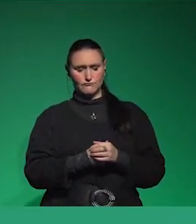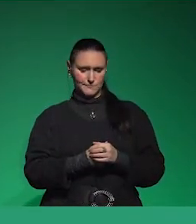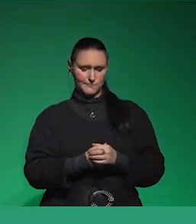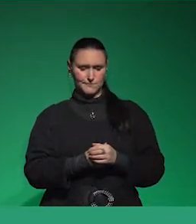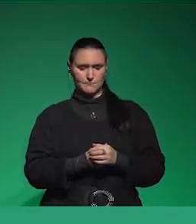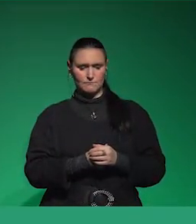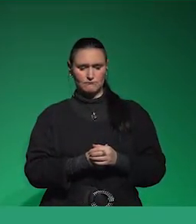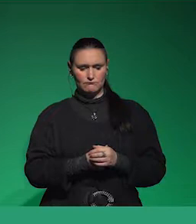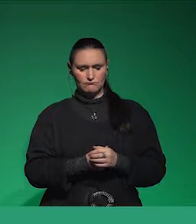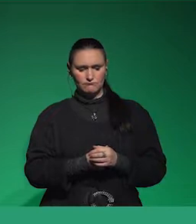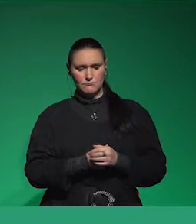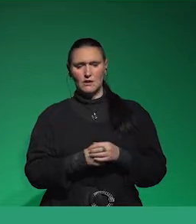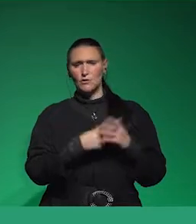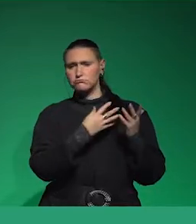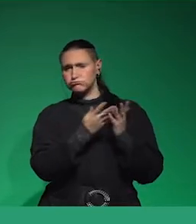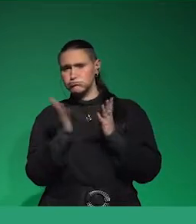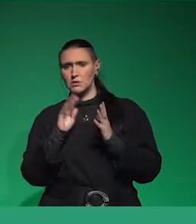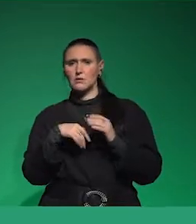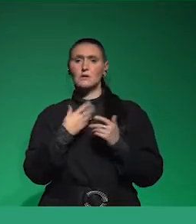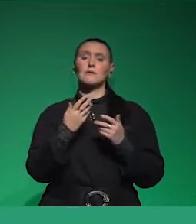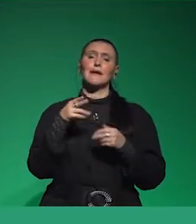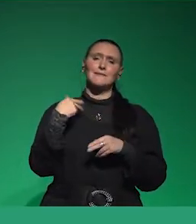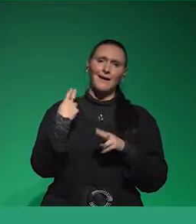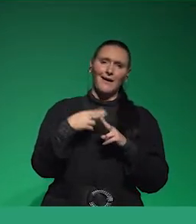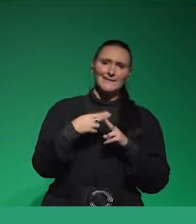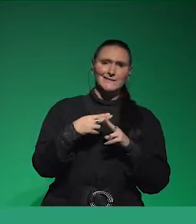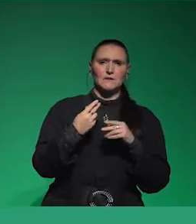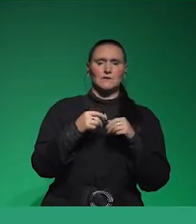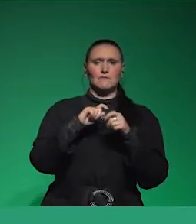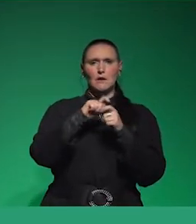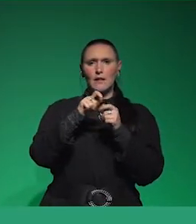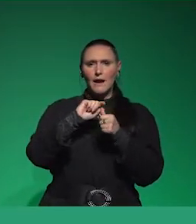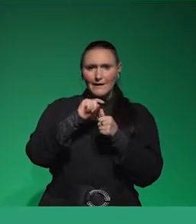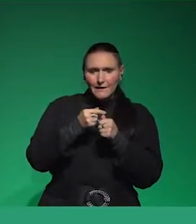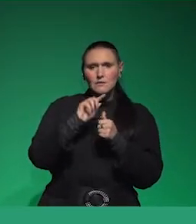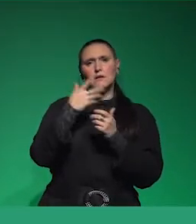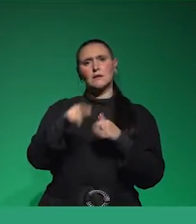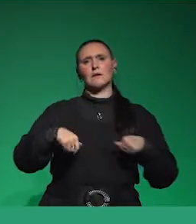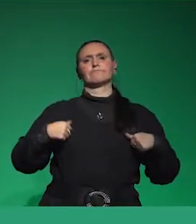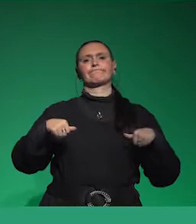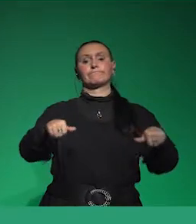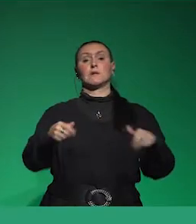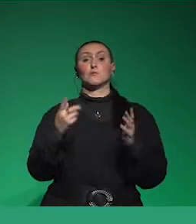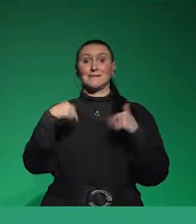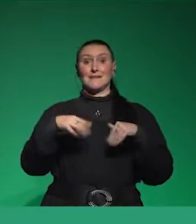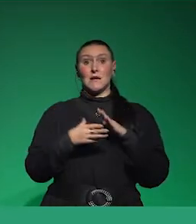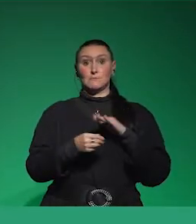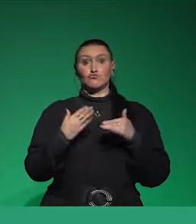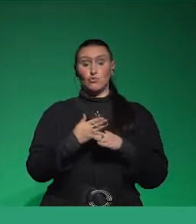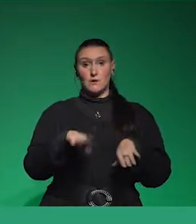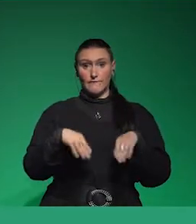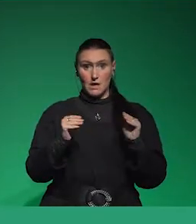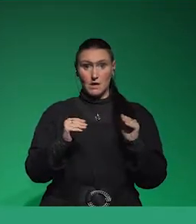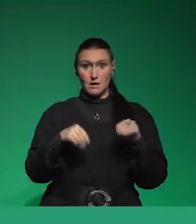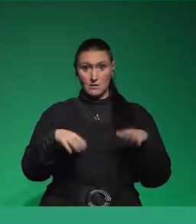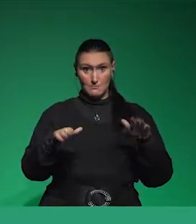Und vor allem wird es dann Eiche sein, die wir pflanzen. Und wir werden in 3 Wochen damit beginnen, also diesen Herbst schon.